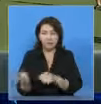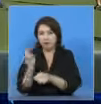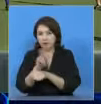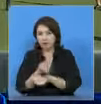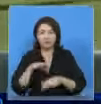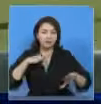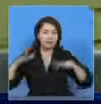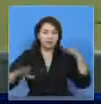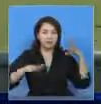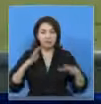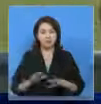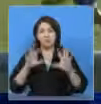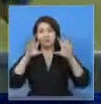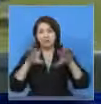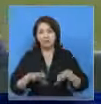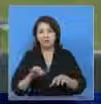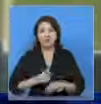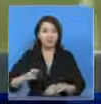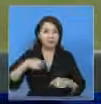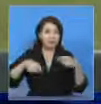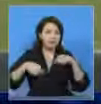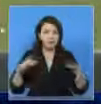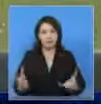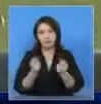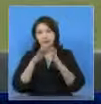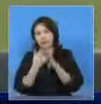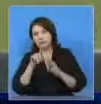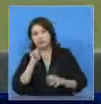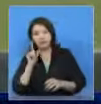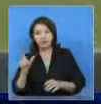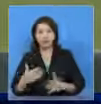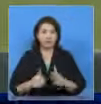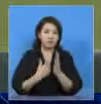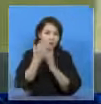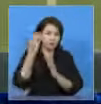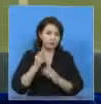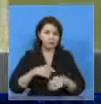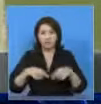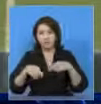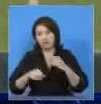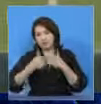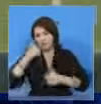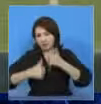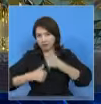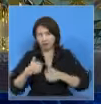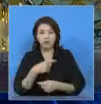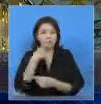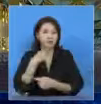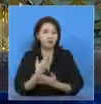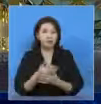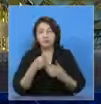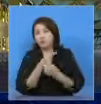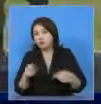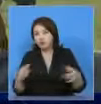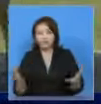тренировки президент районной федерации футбола подержал сельскую молодежь прошу высокий уровень игры на соревнованиях он говорит что у любой сфере